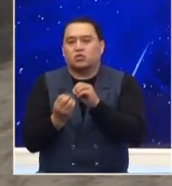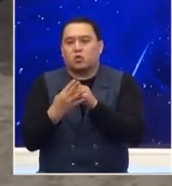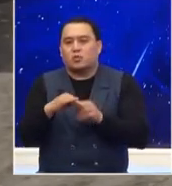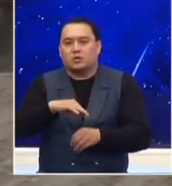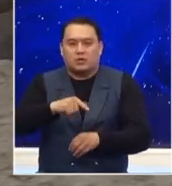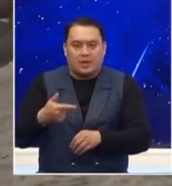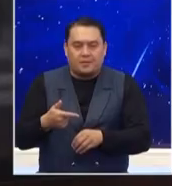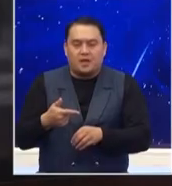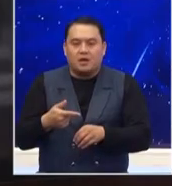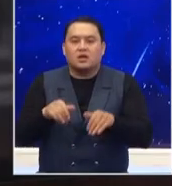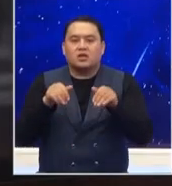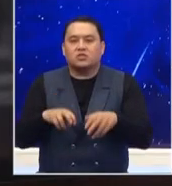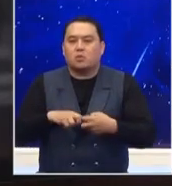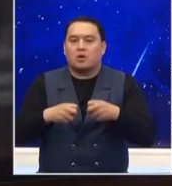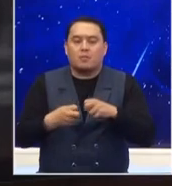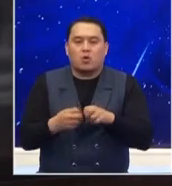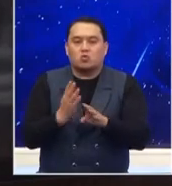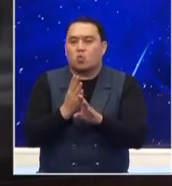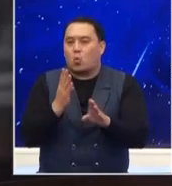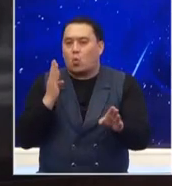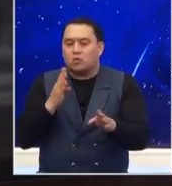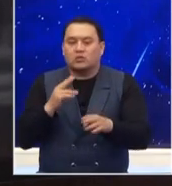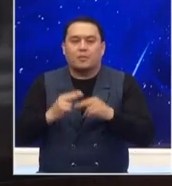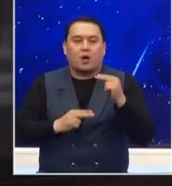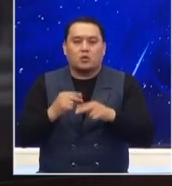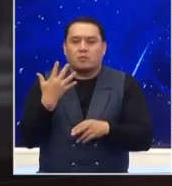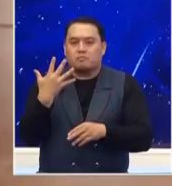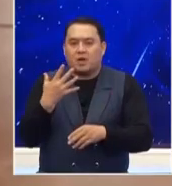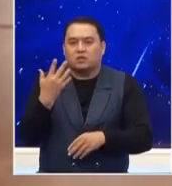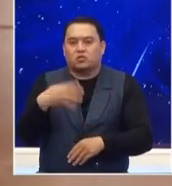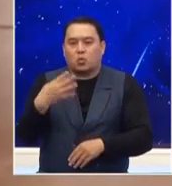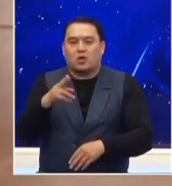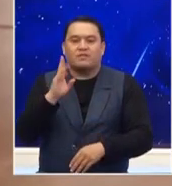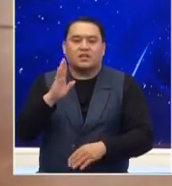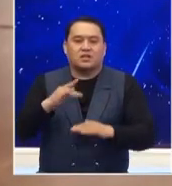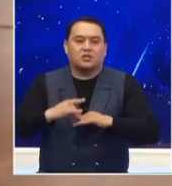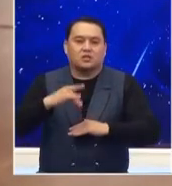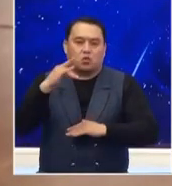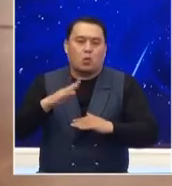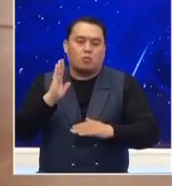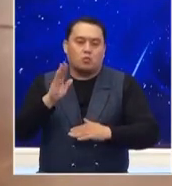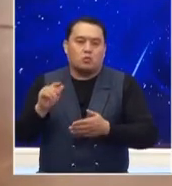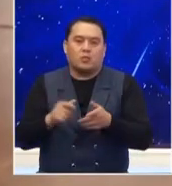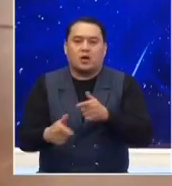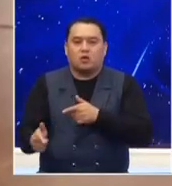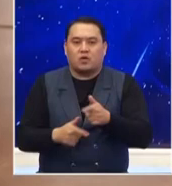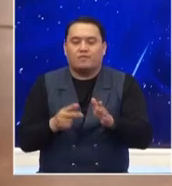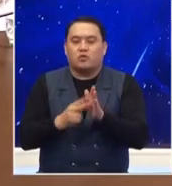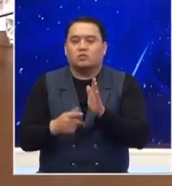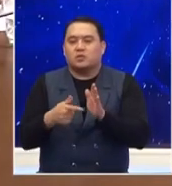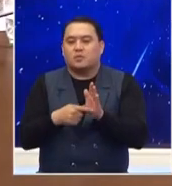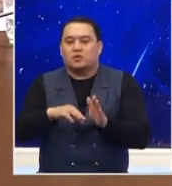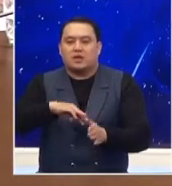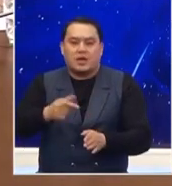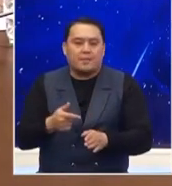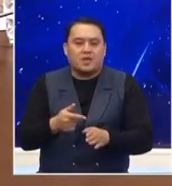миллионов тенге. А для решения проблемы очередников намерены возвести 5 40-квартирных домов. На подготовку ПСД необходимо 87 миллионов в